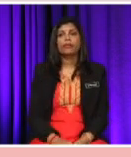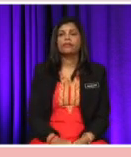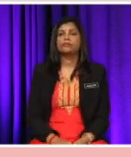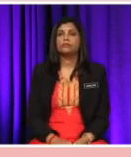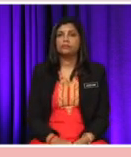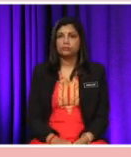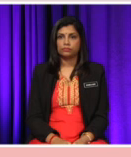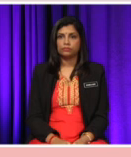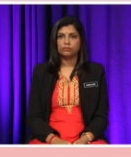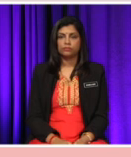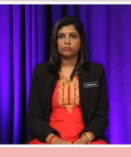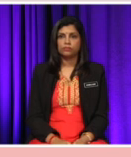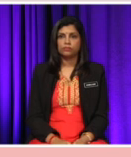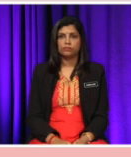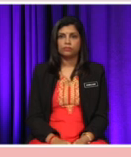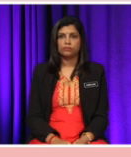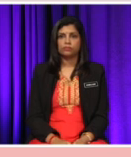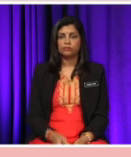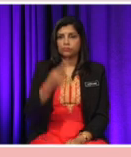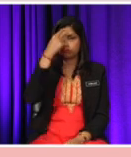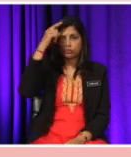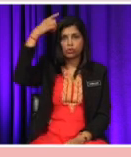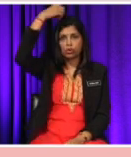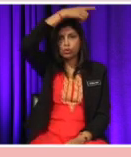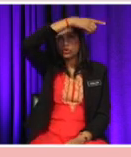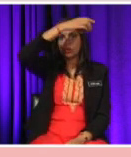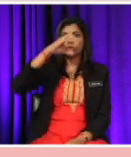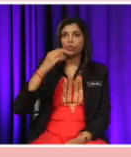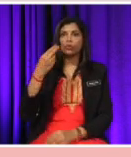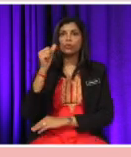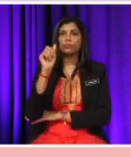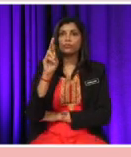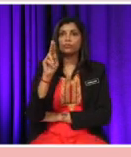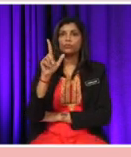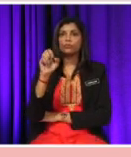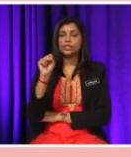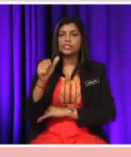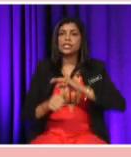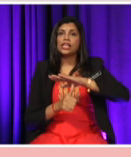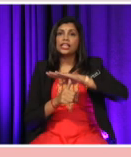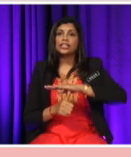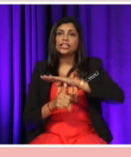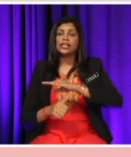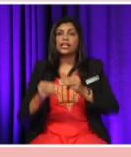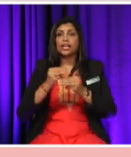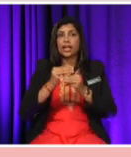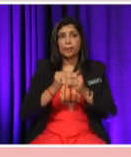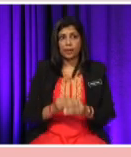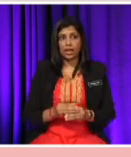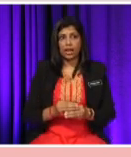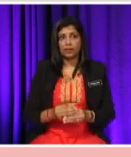tekanan adalah malam kalau sebelumnya kita belajar ada tiga yaitu